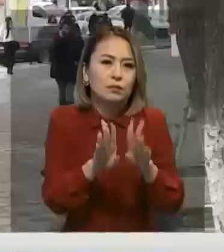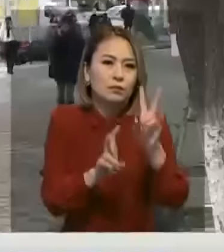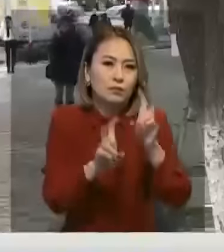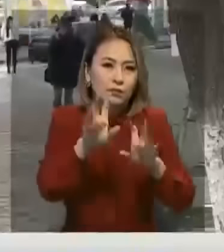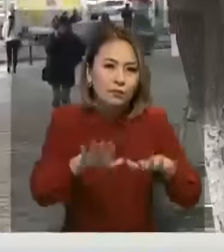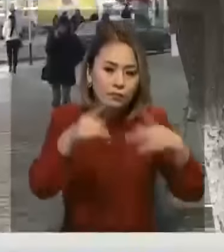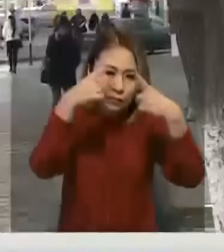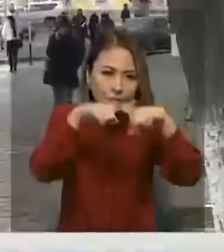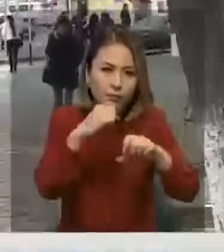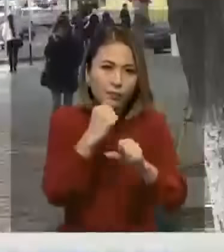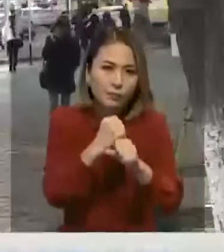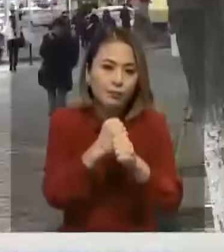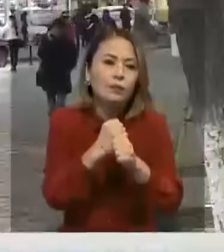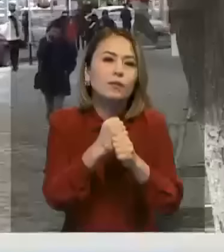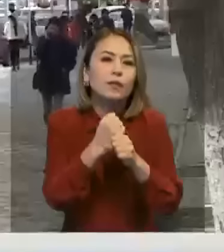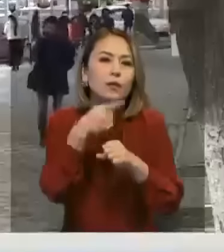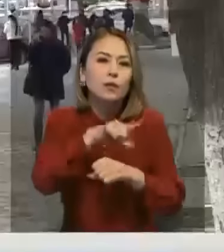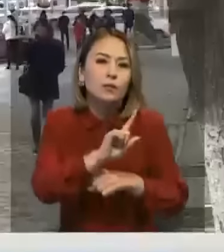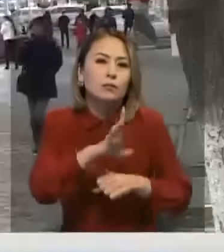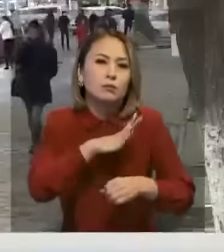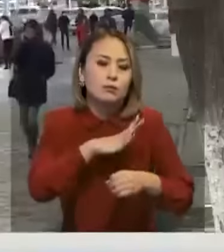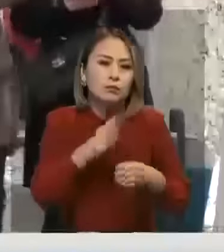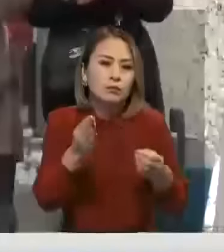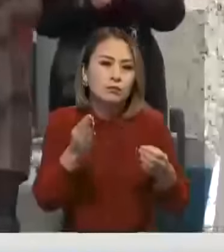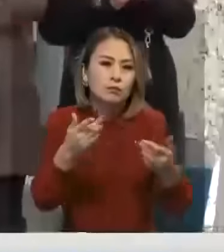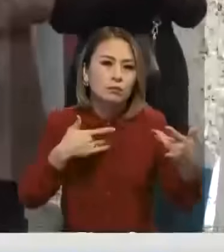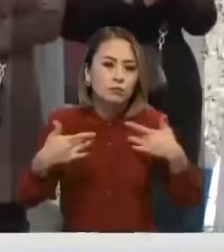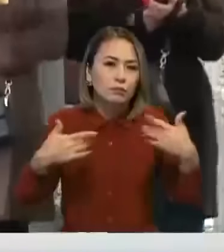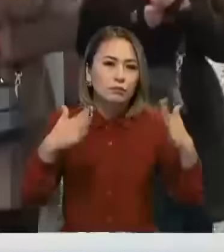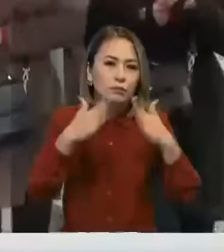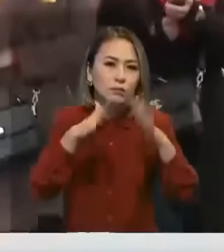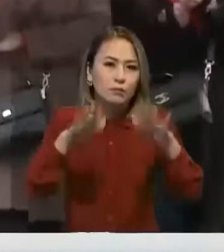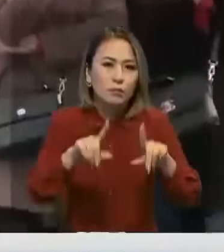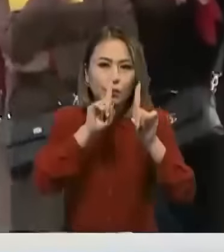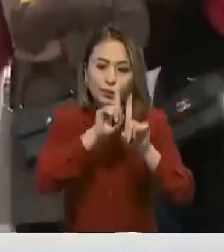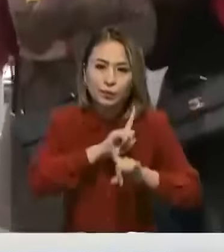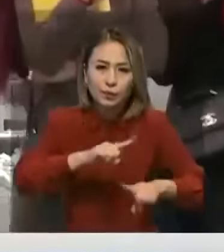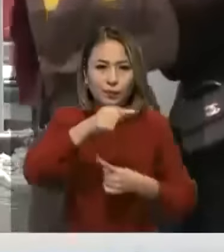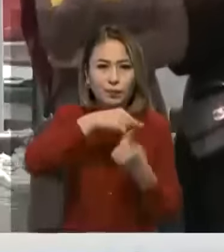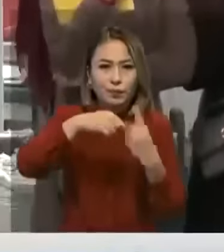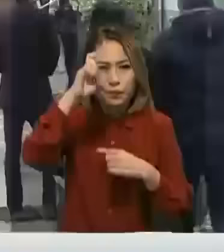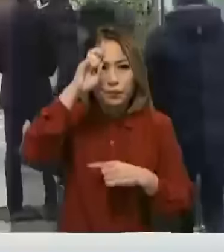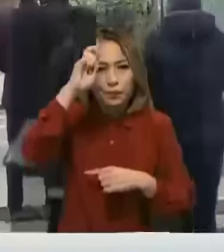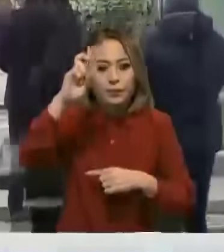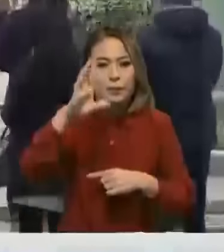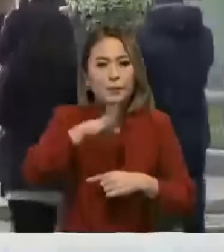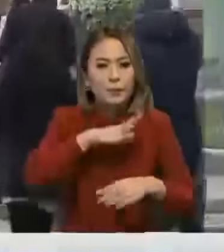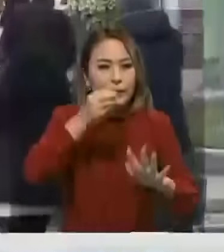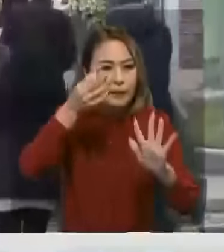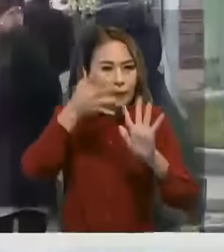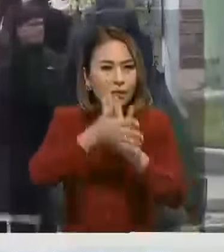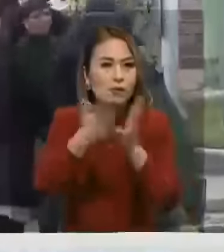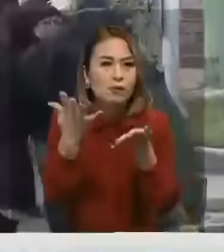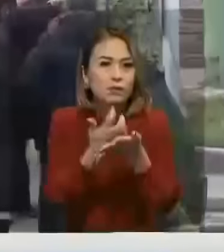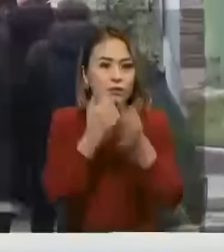штаты, өндірістік техникалық базасы, тіпті қоймалық үй жайларда болмаған. Кәсіпкердің мемлекетке келтірген шығын